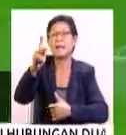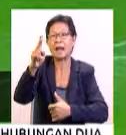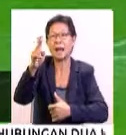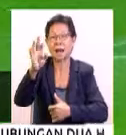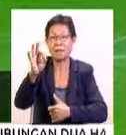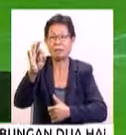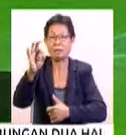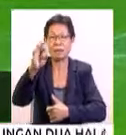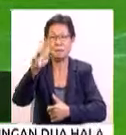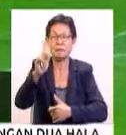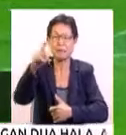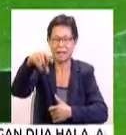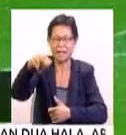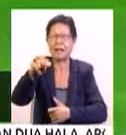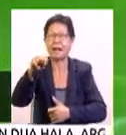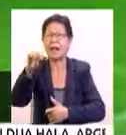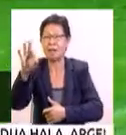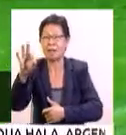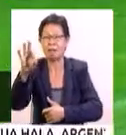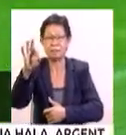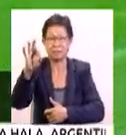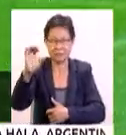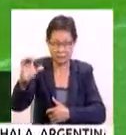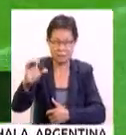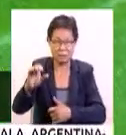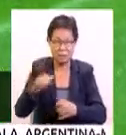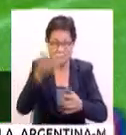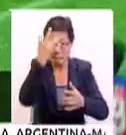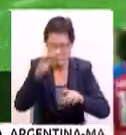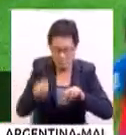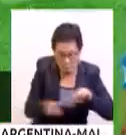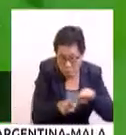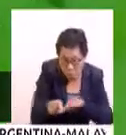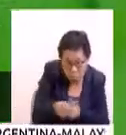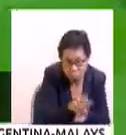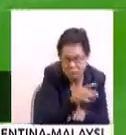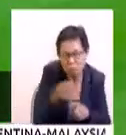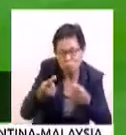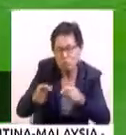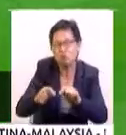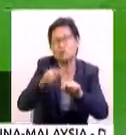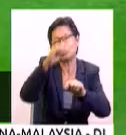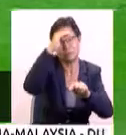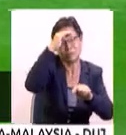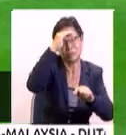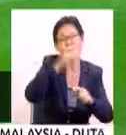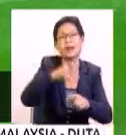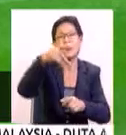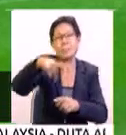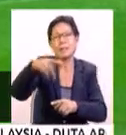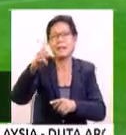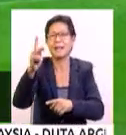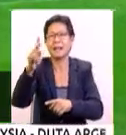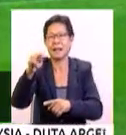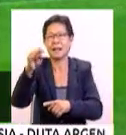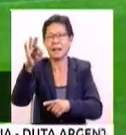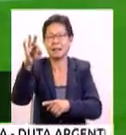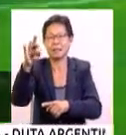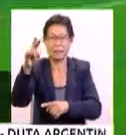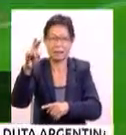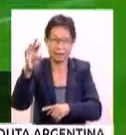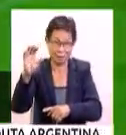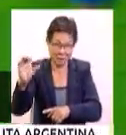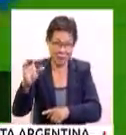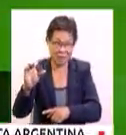PKNS FC bijak menyerap segala pergerakan dan percubaan JDT. Giliran PKNS FC memberikan tekanan buat JDT